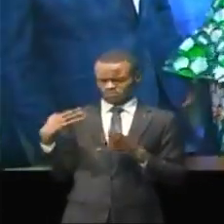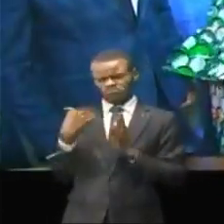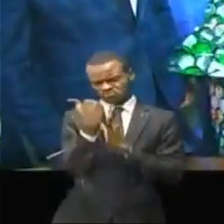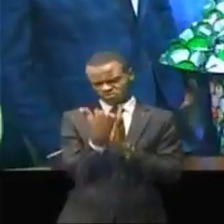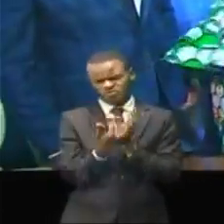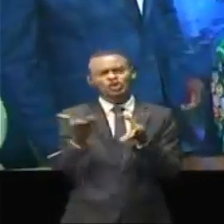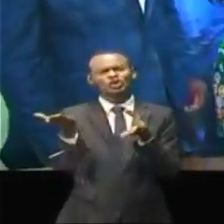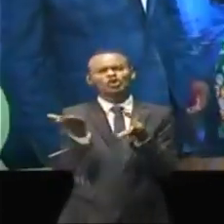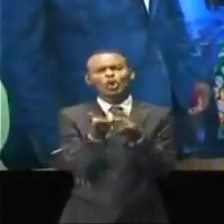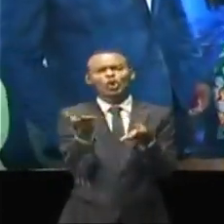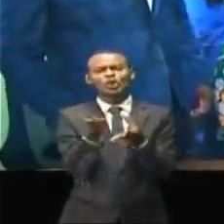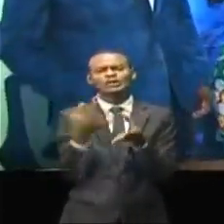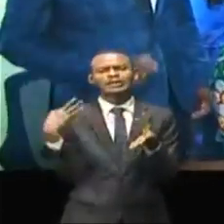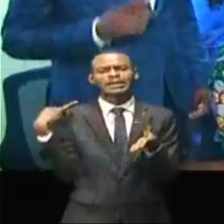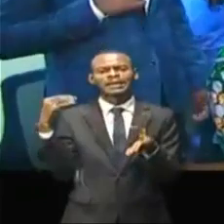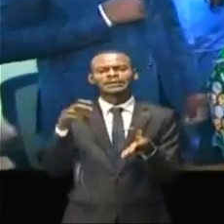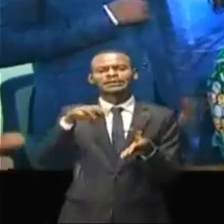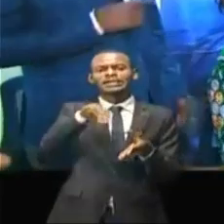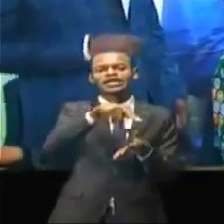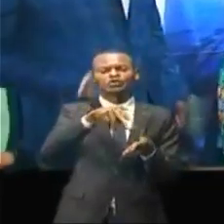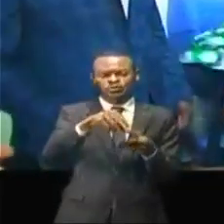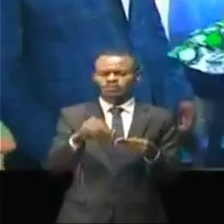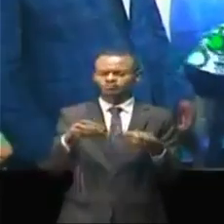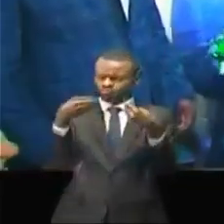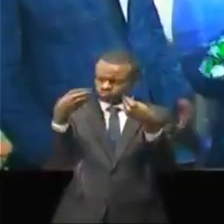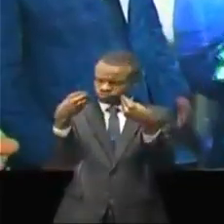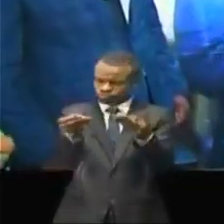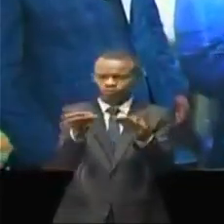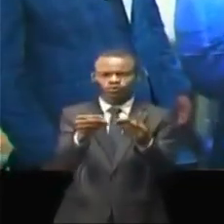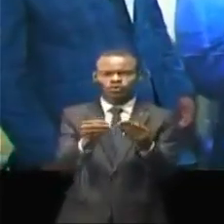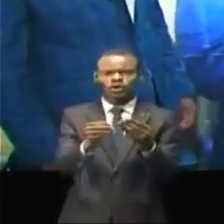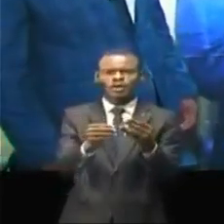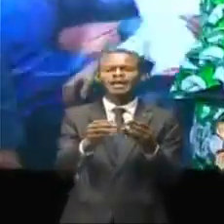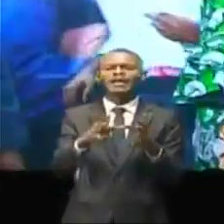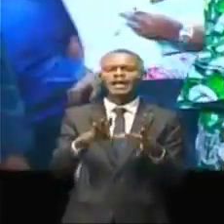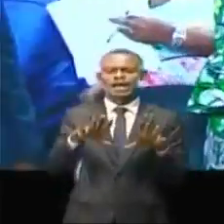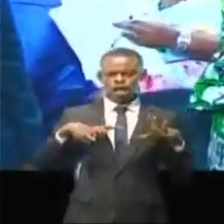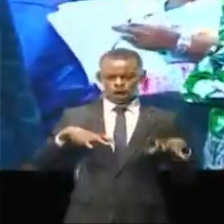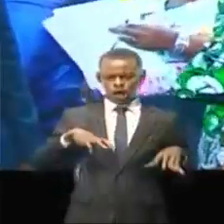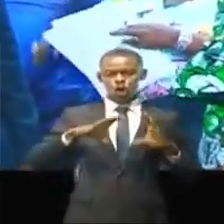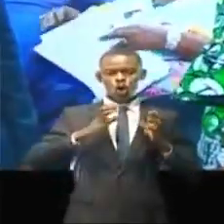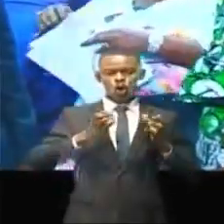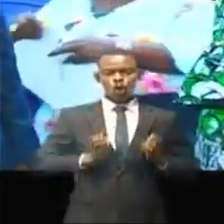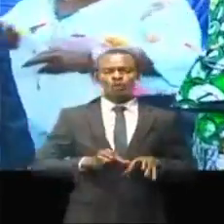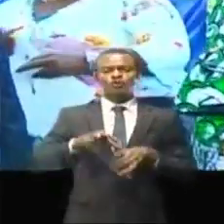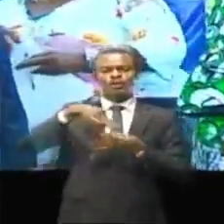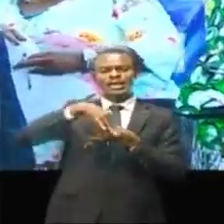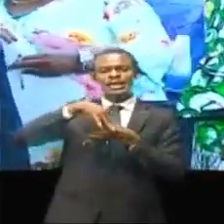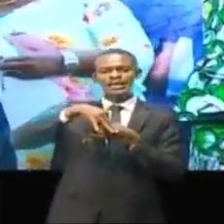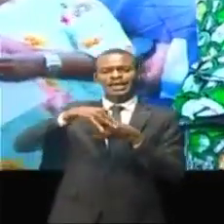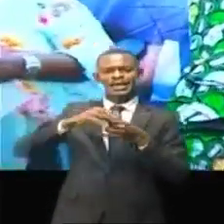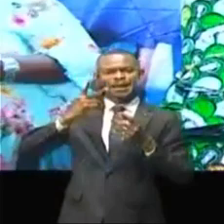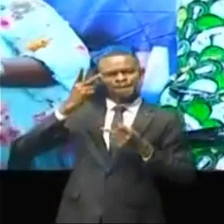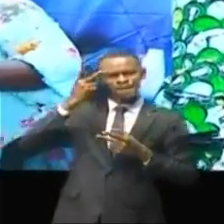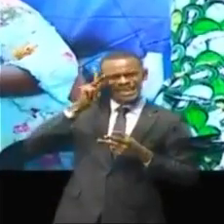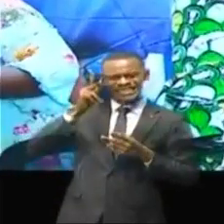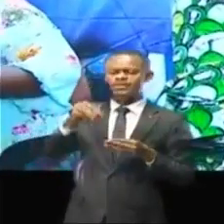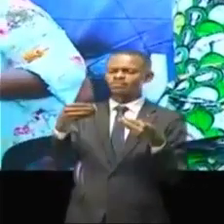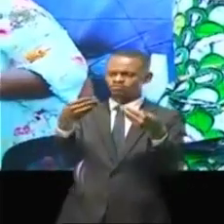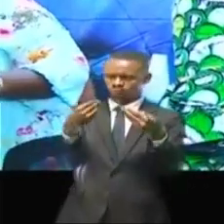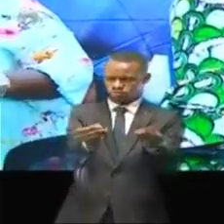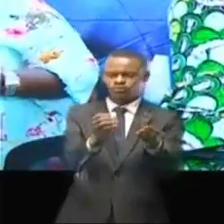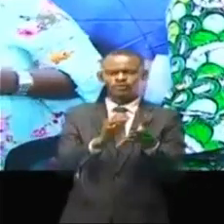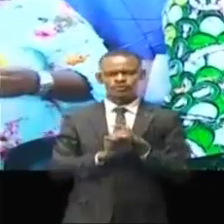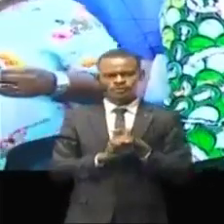de candidatures à la commission électorale du parti en présence des hauts cadres de ses partis politiques. Laquelle